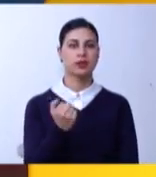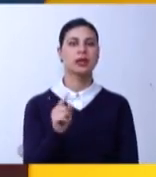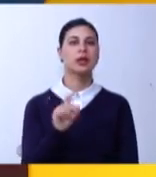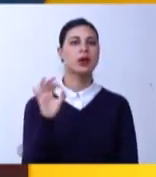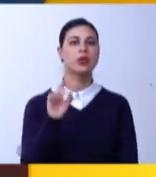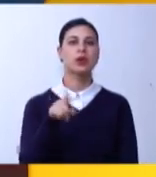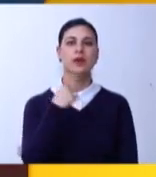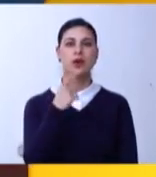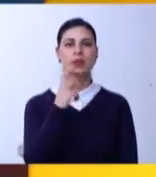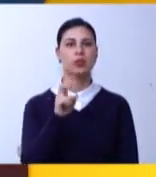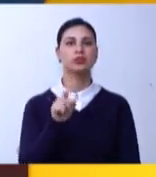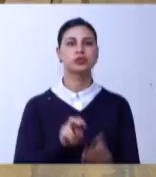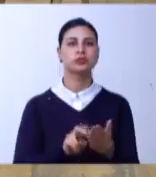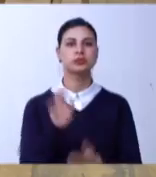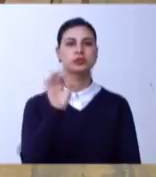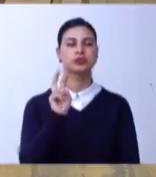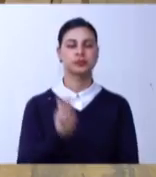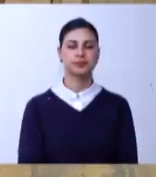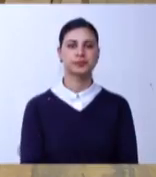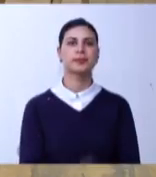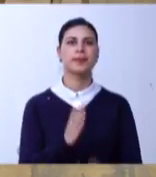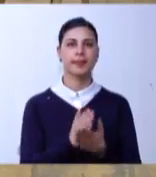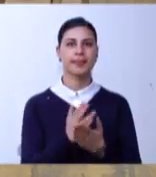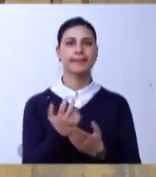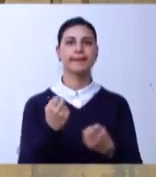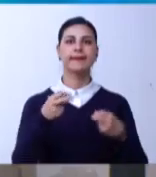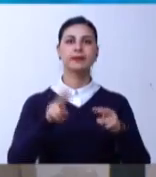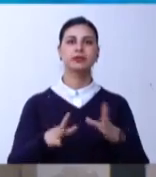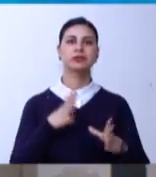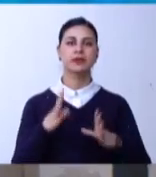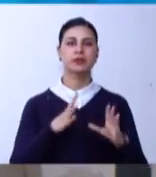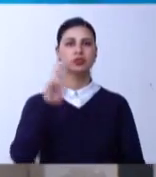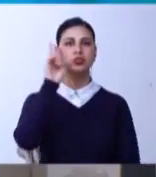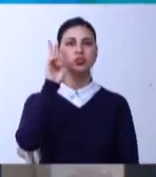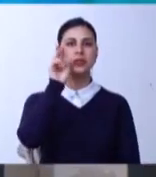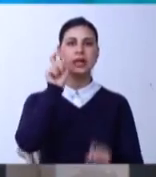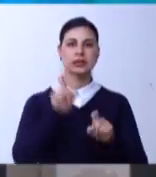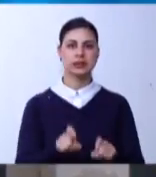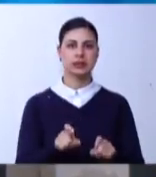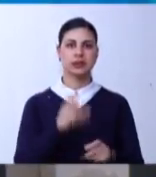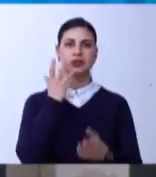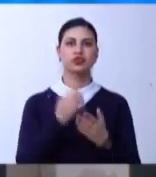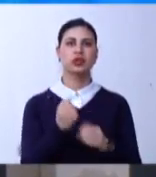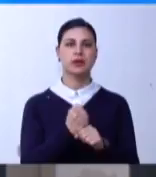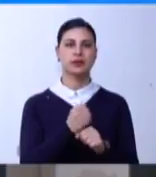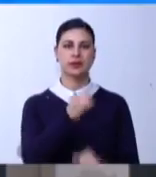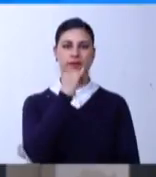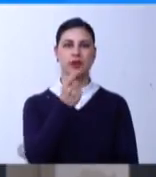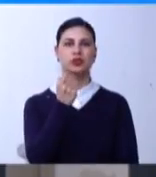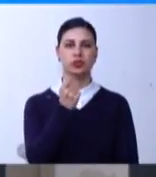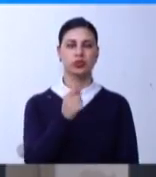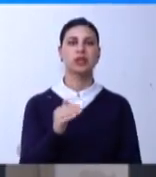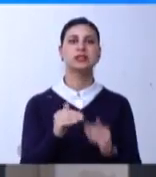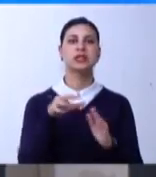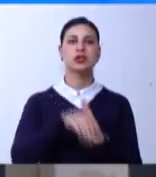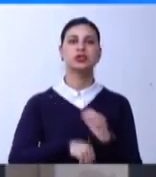რაზე ალაპარაკი, რა მოწყობილობაზე ალაპარაკი? არსებობს სპეციალური სავარჯიშო უნიტას გამოყენების, მაგრამ ჩვენ გავაკეთეთ იმიტაცია, ყველა შეუძლია